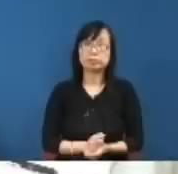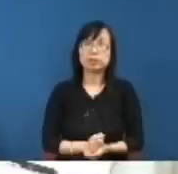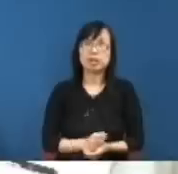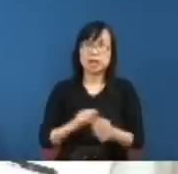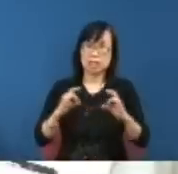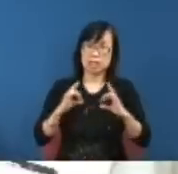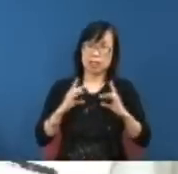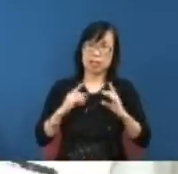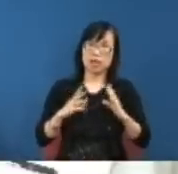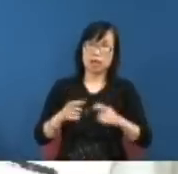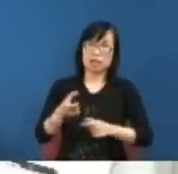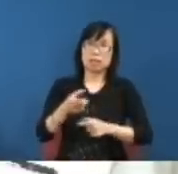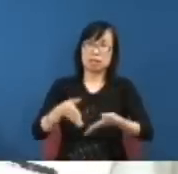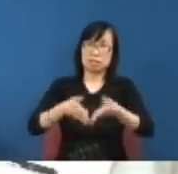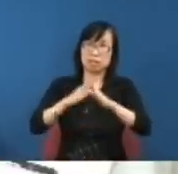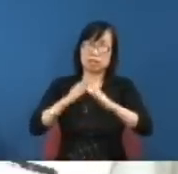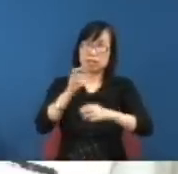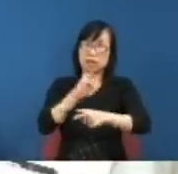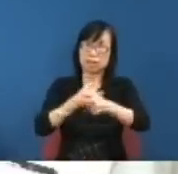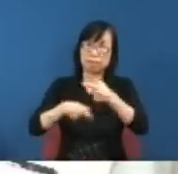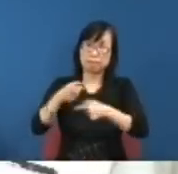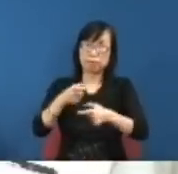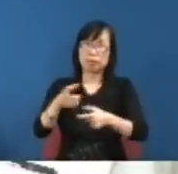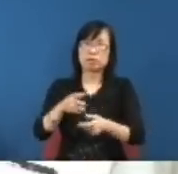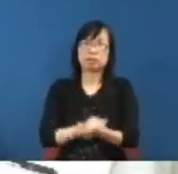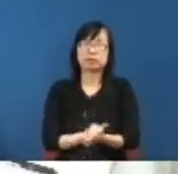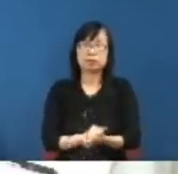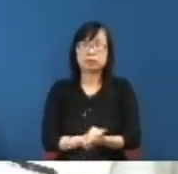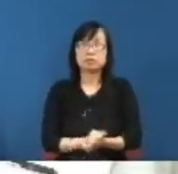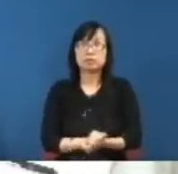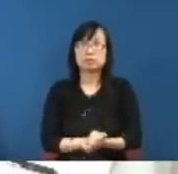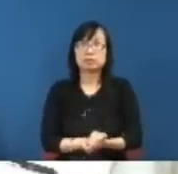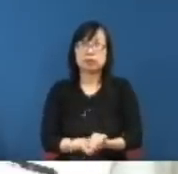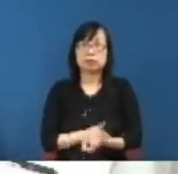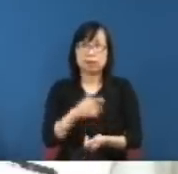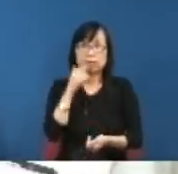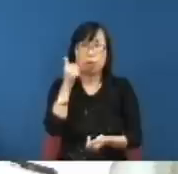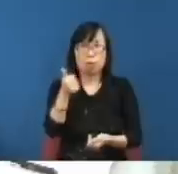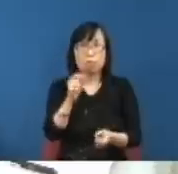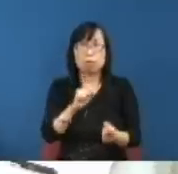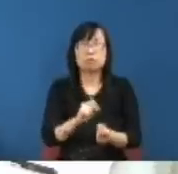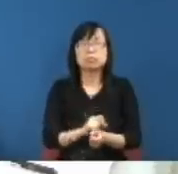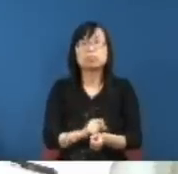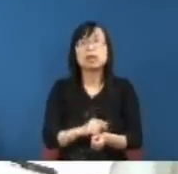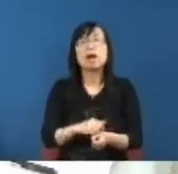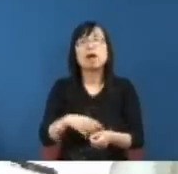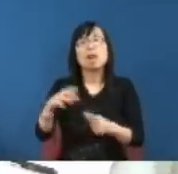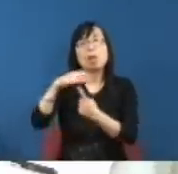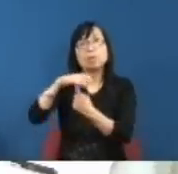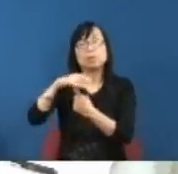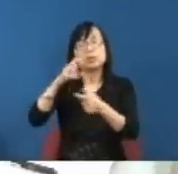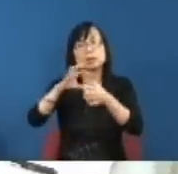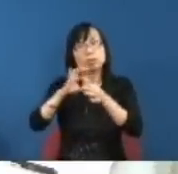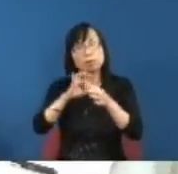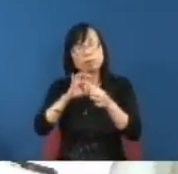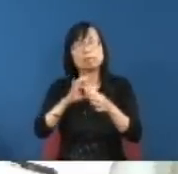私人企業嘅時候，當然係有百害有百利而無一害啦。無論係喺呢個勞動力嘅價格、勞資關係，